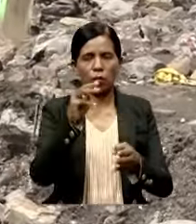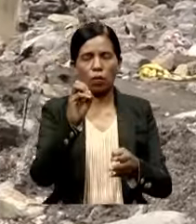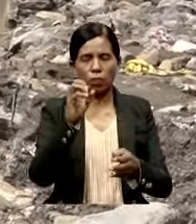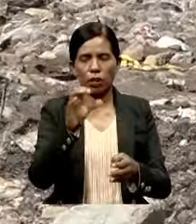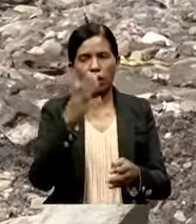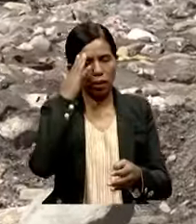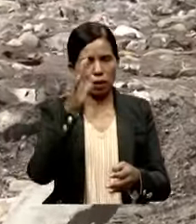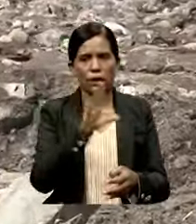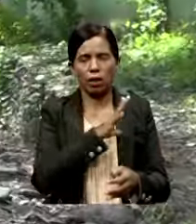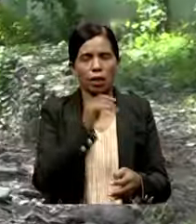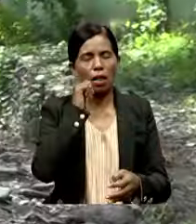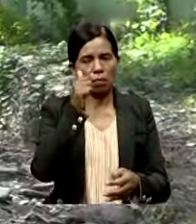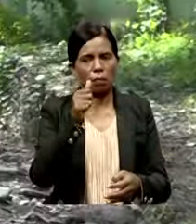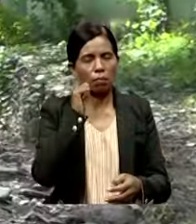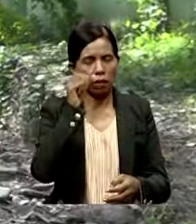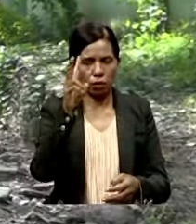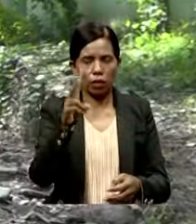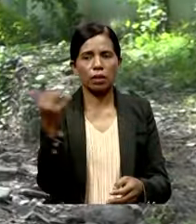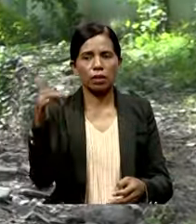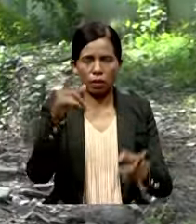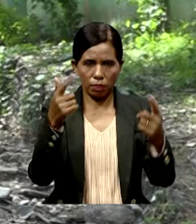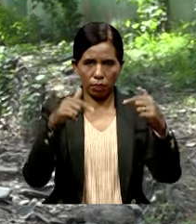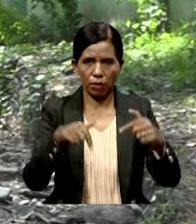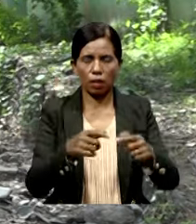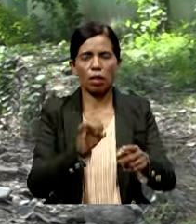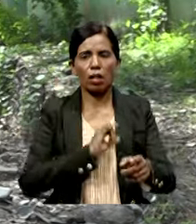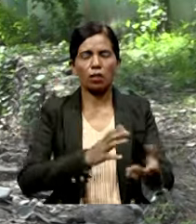to kaban bro sir mai kale mas be hau kara kolia tan li usi